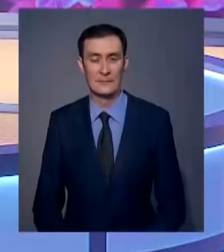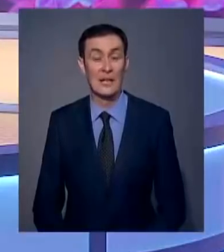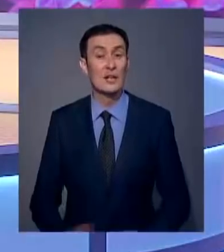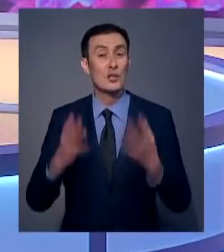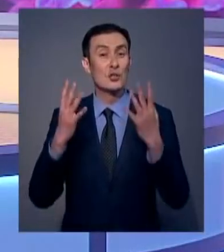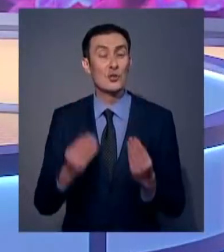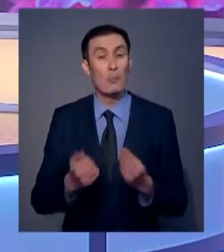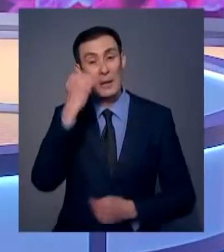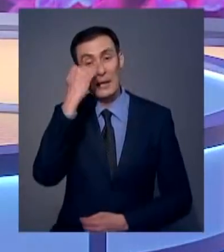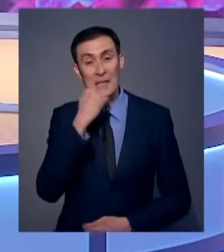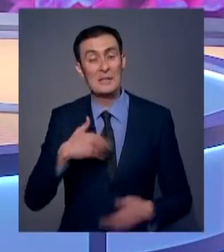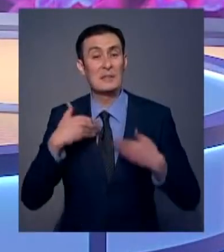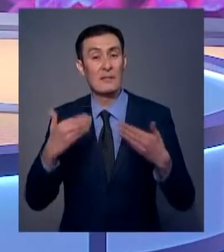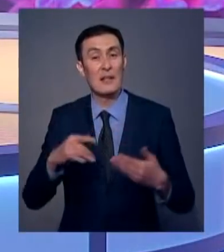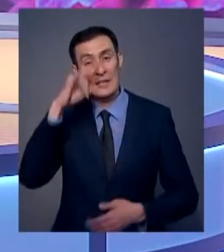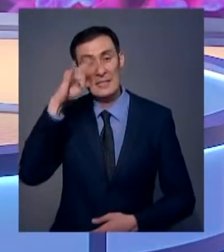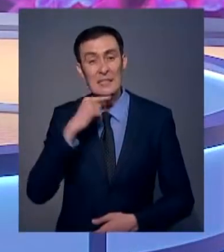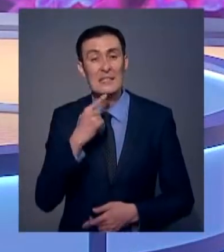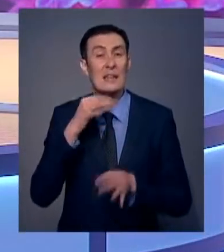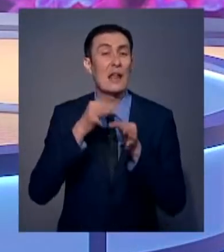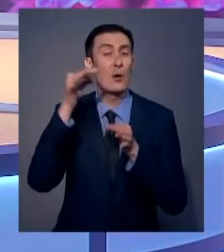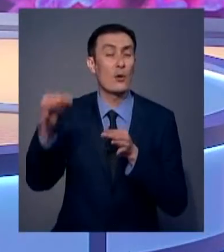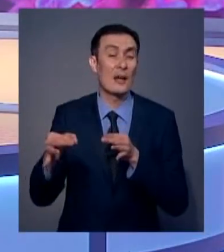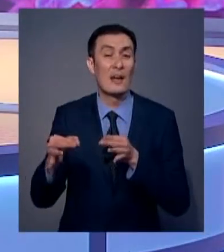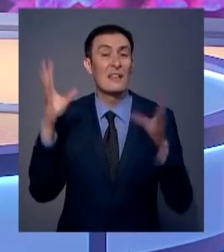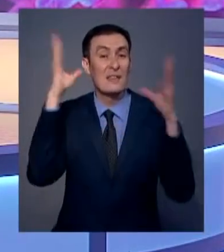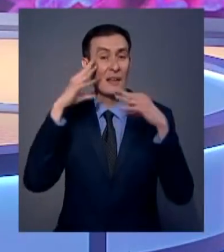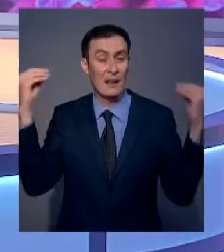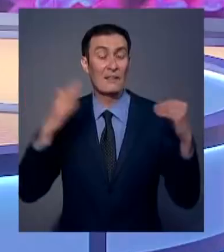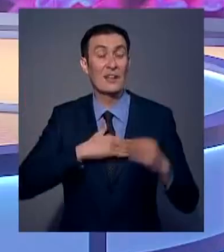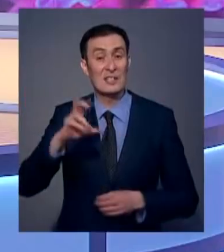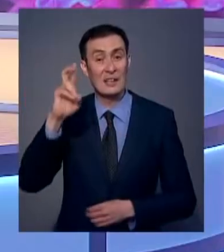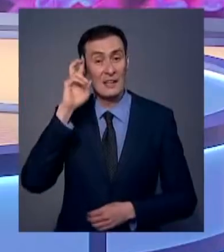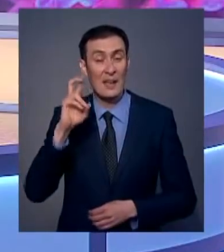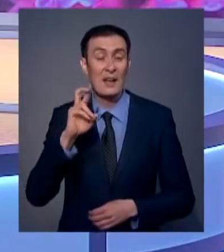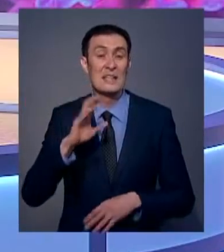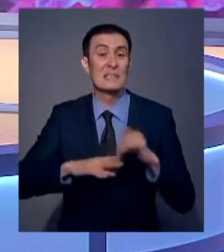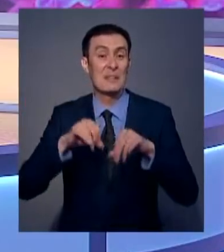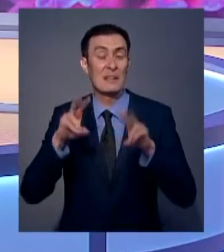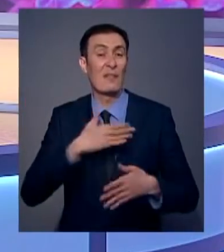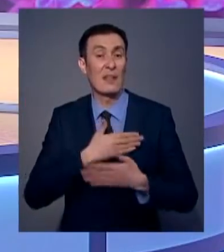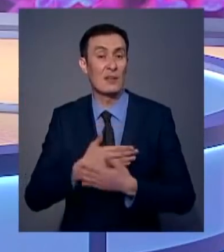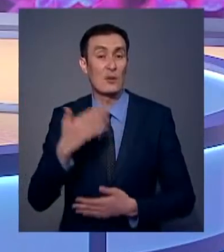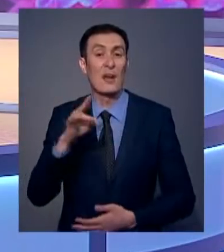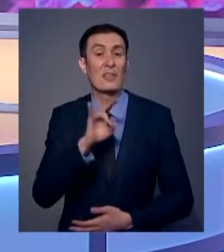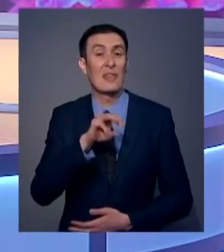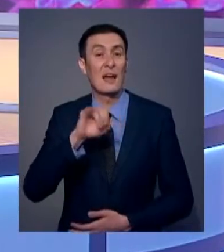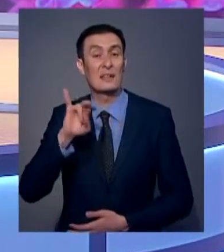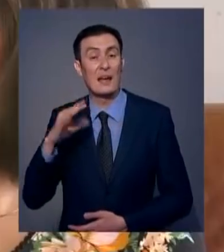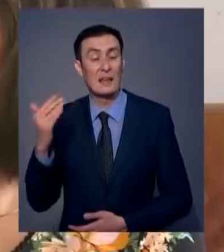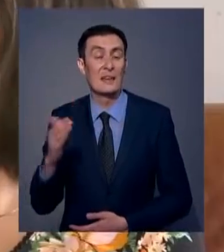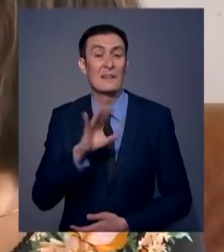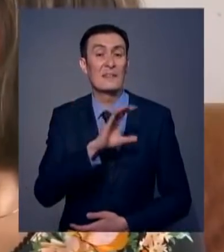С Днем благодарности поздравляют Казахстан и из далеких Нидерландов. В нашей стране эрготерапевты и волонтеры Натан и Эвелин